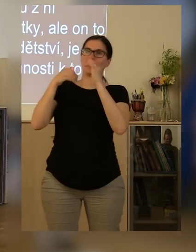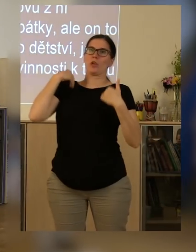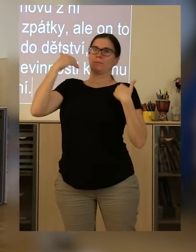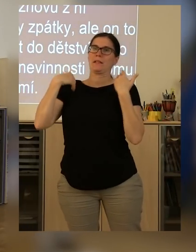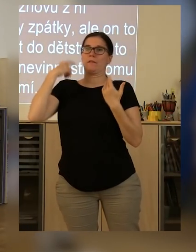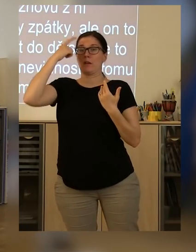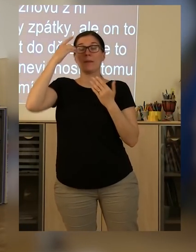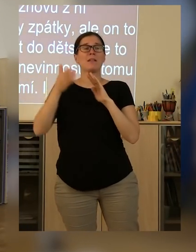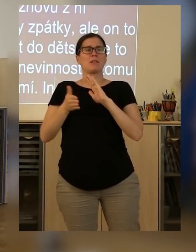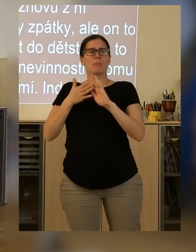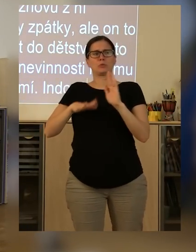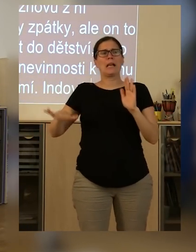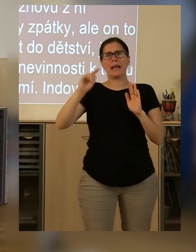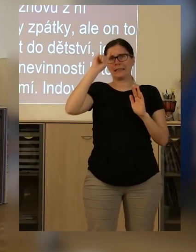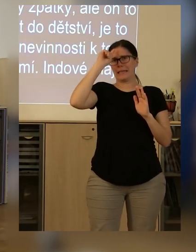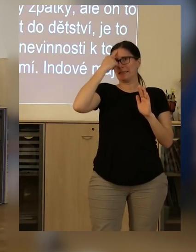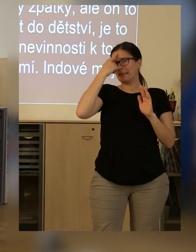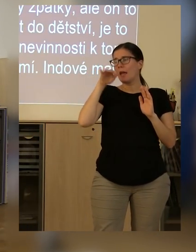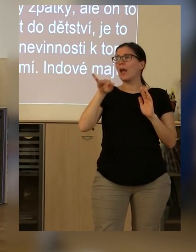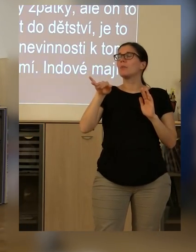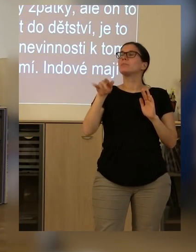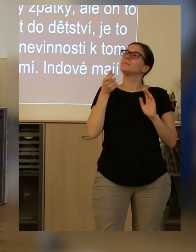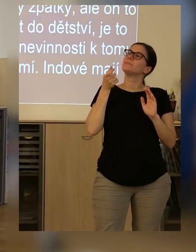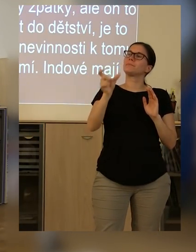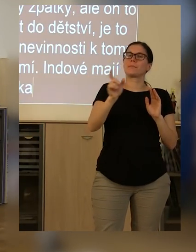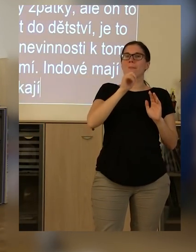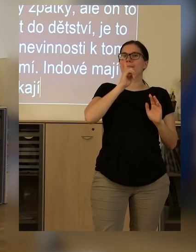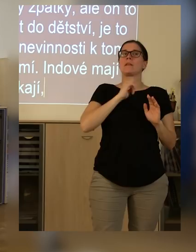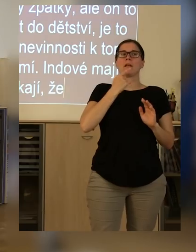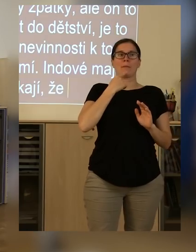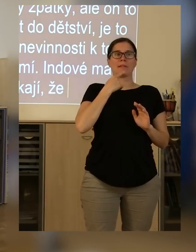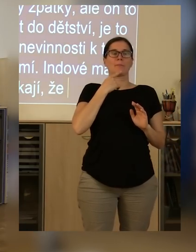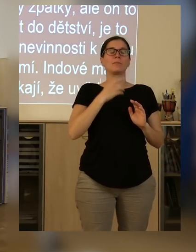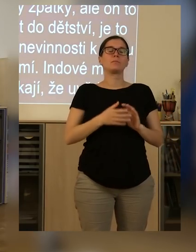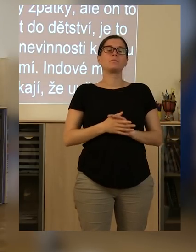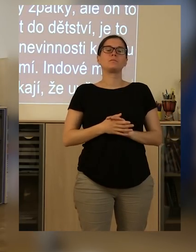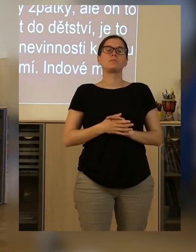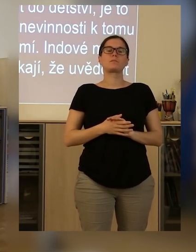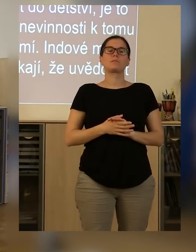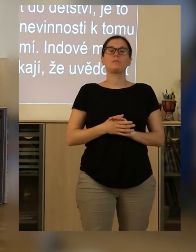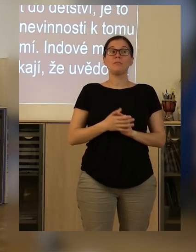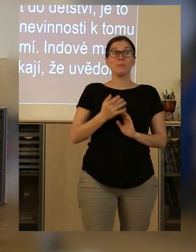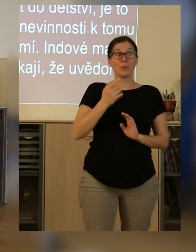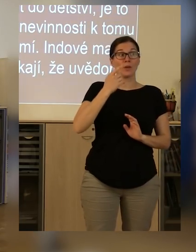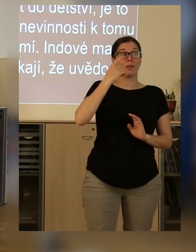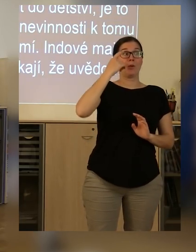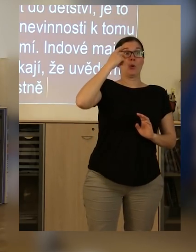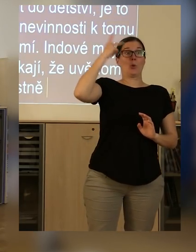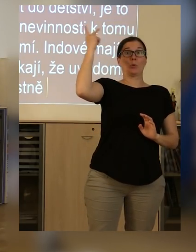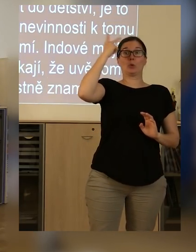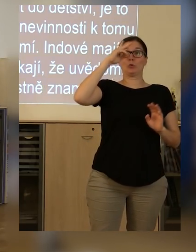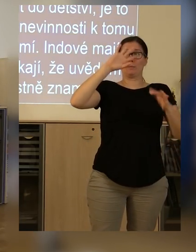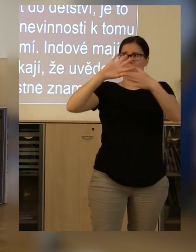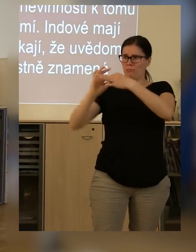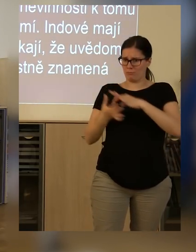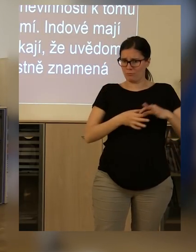Indové mají krásný výraz. Říkají, že uvědomit si souvislosti vlastně znamená probudit se,